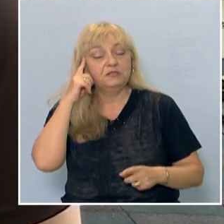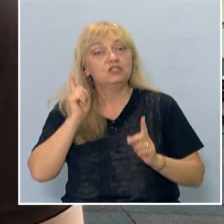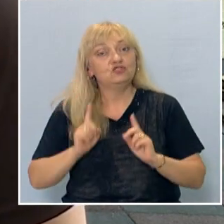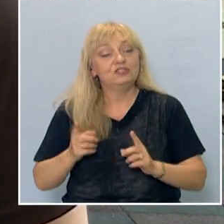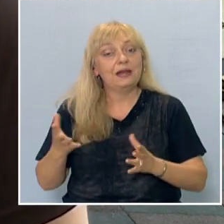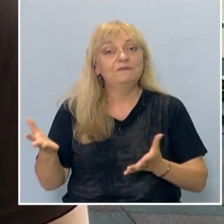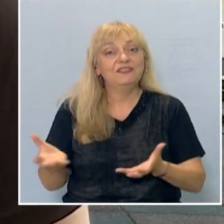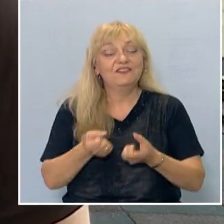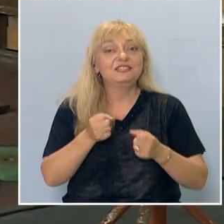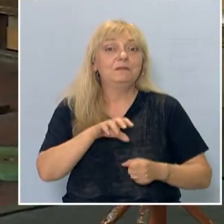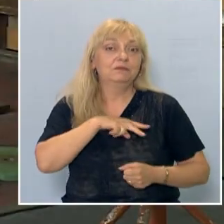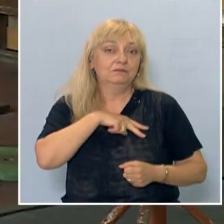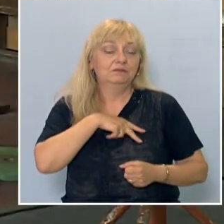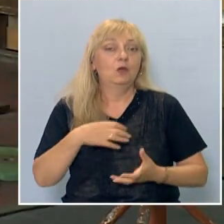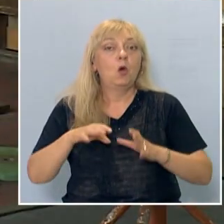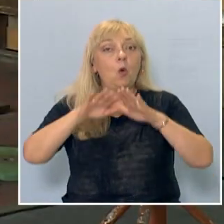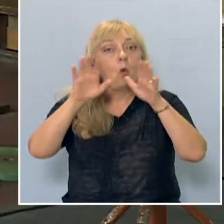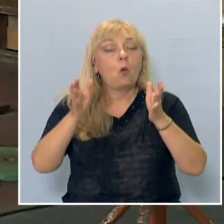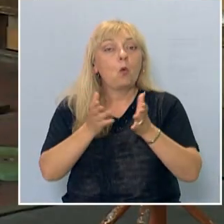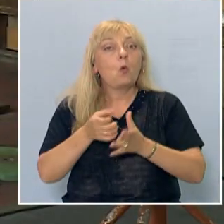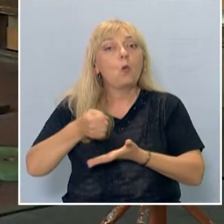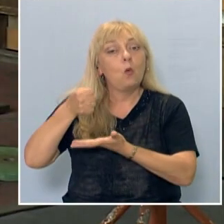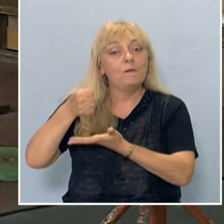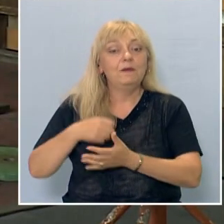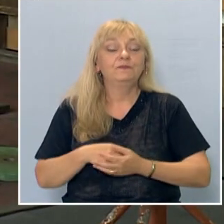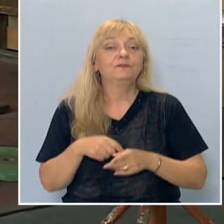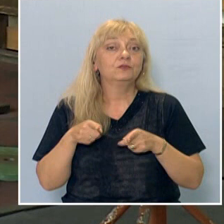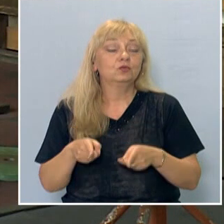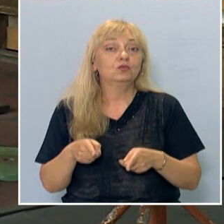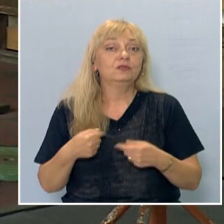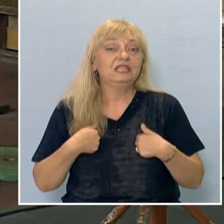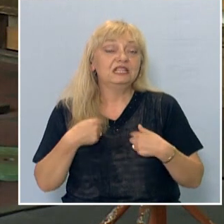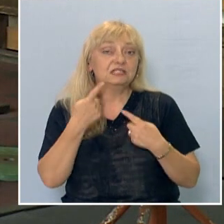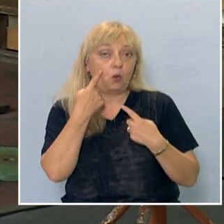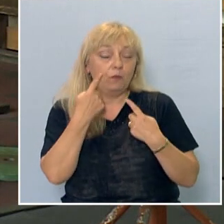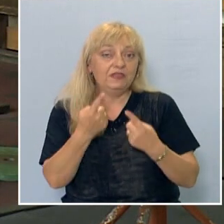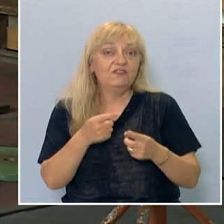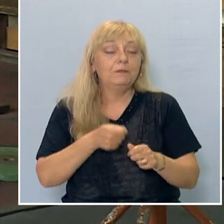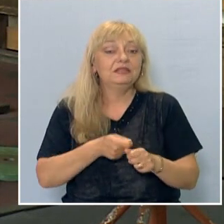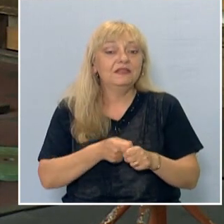какво трябва да вземем. Важно е, защото ние се стремим да си направим